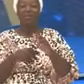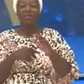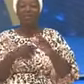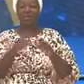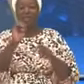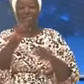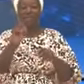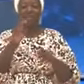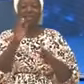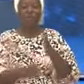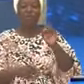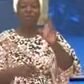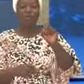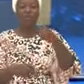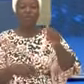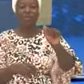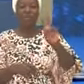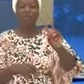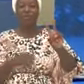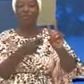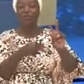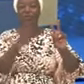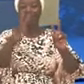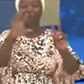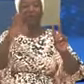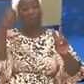ezequel 12 25